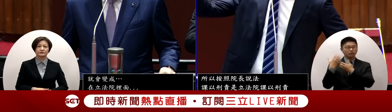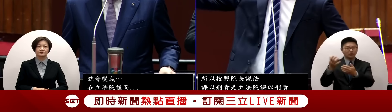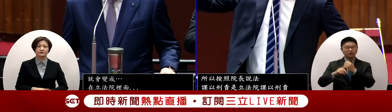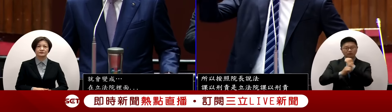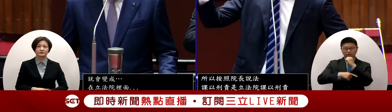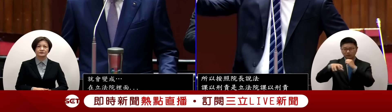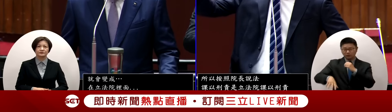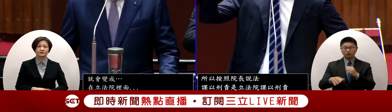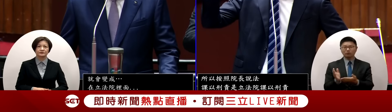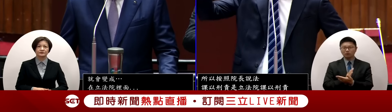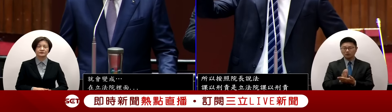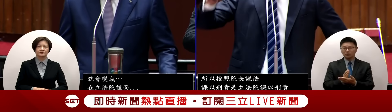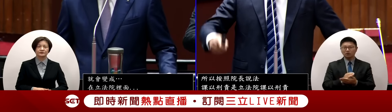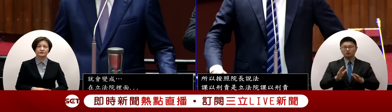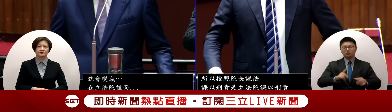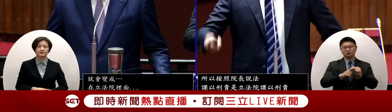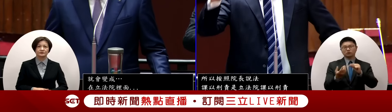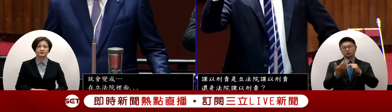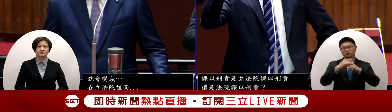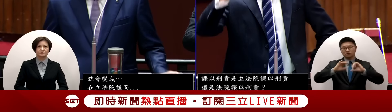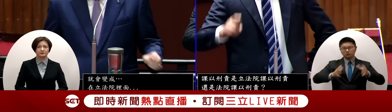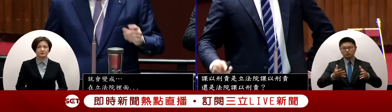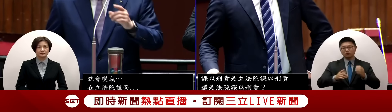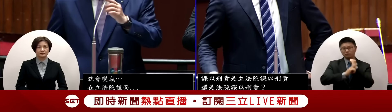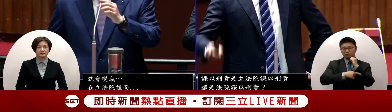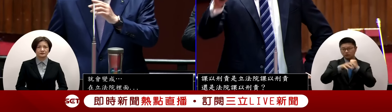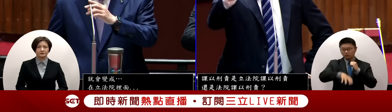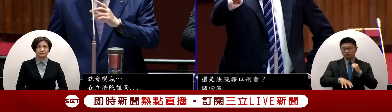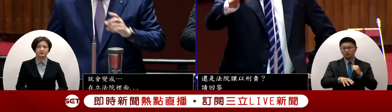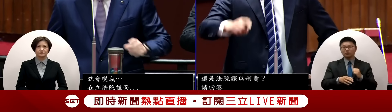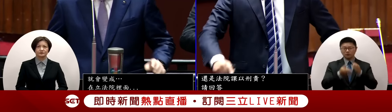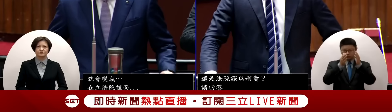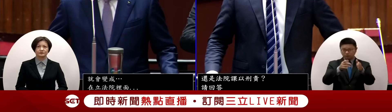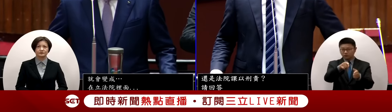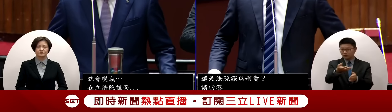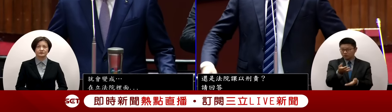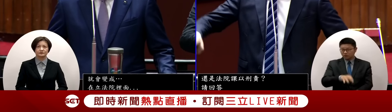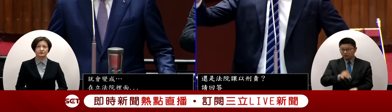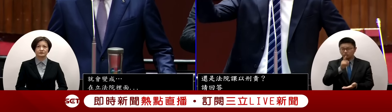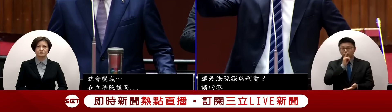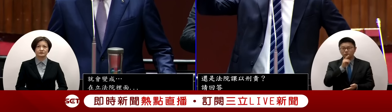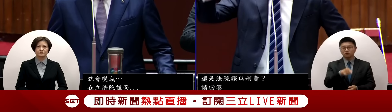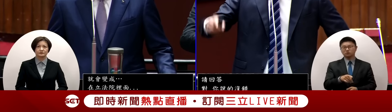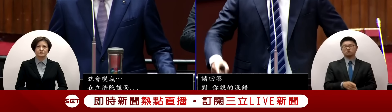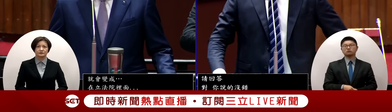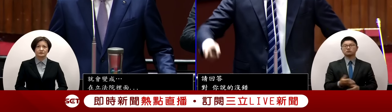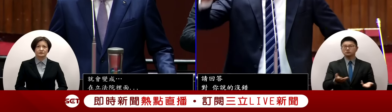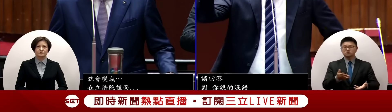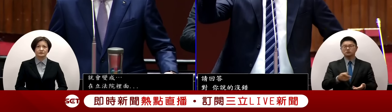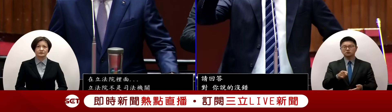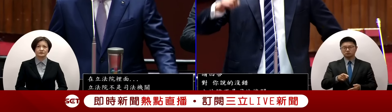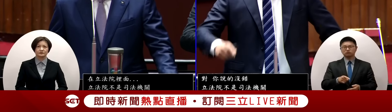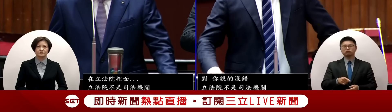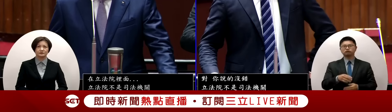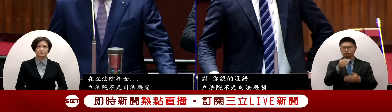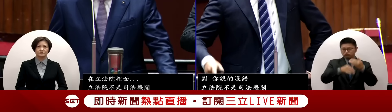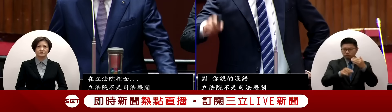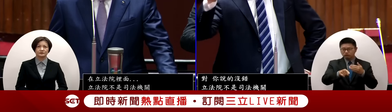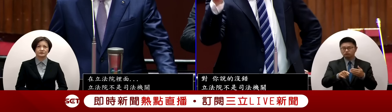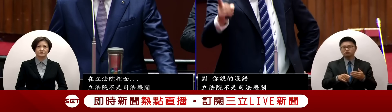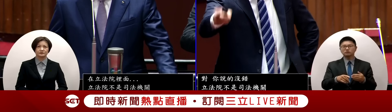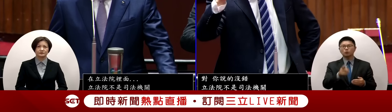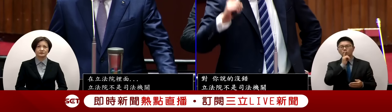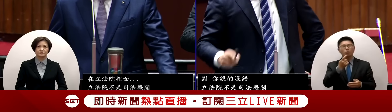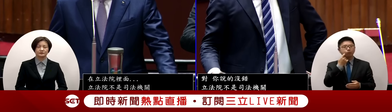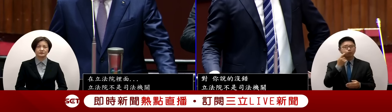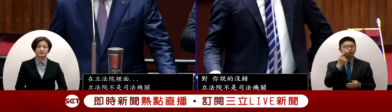现在中华民国的法院有哪一个对你刚所讲的代证事实构成要件、虚伪陈述，是只